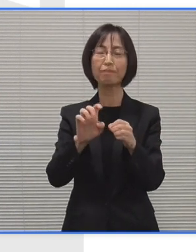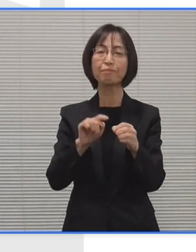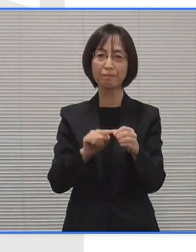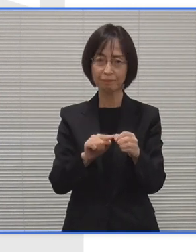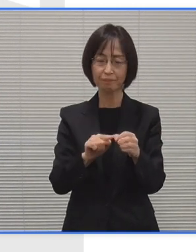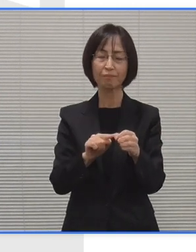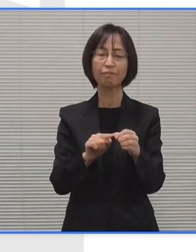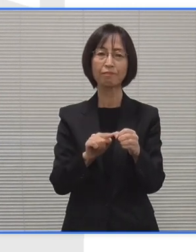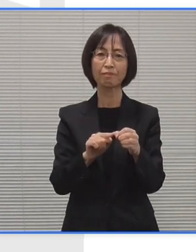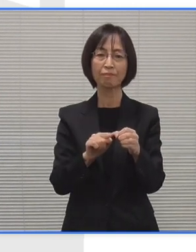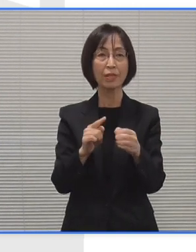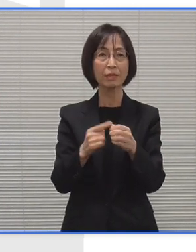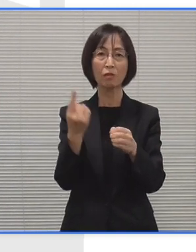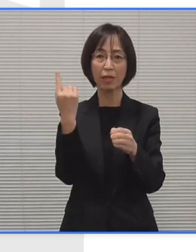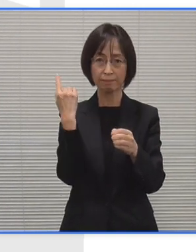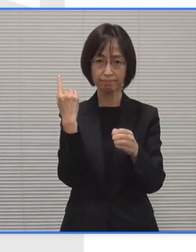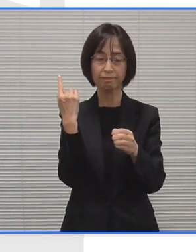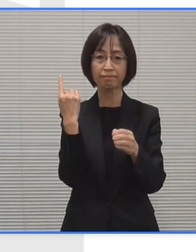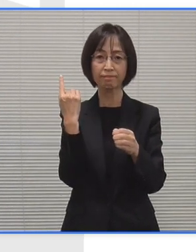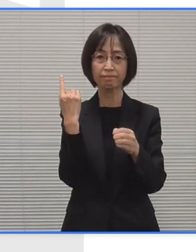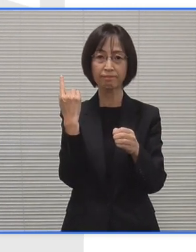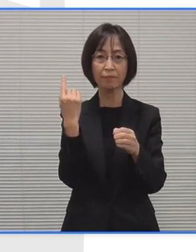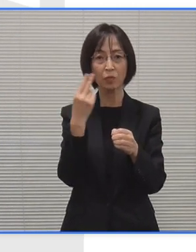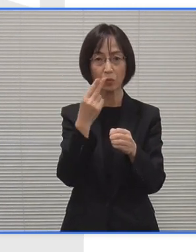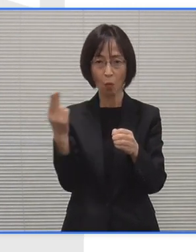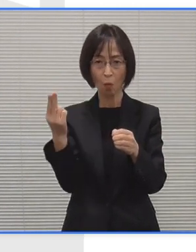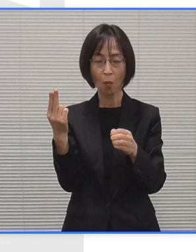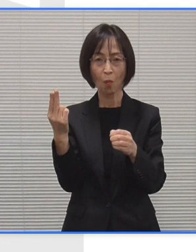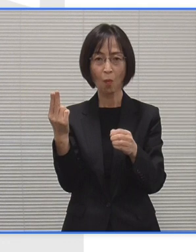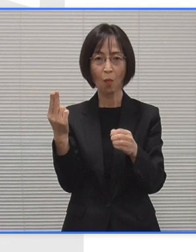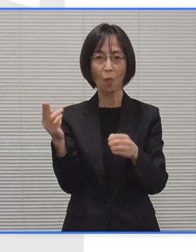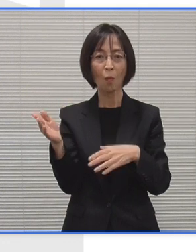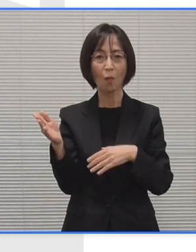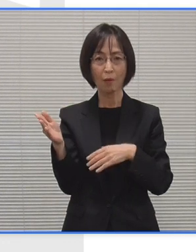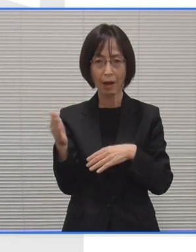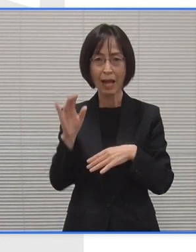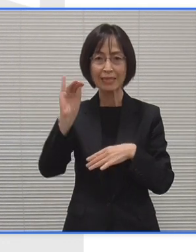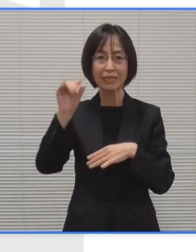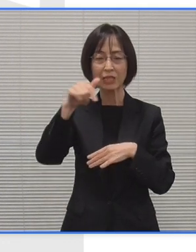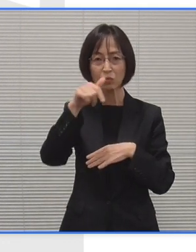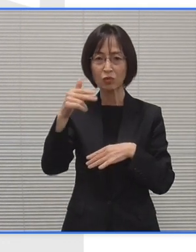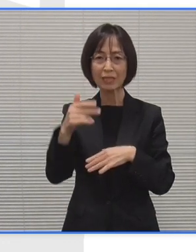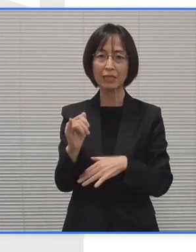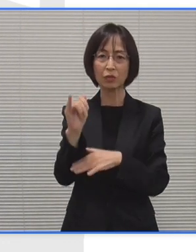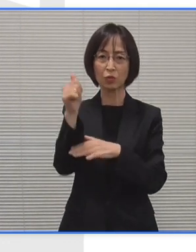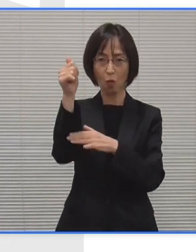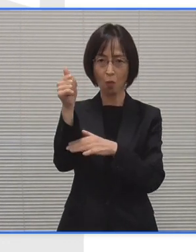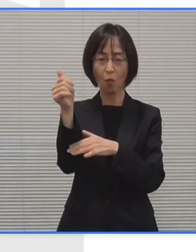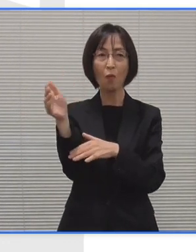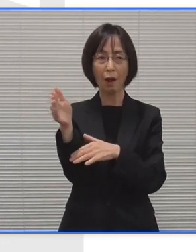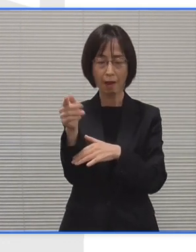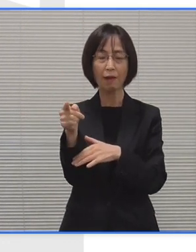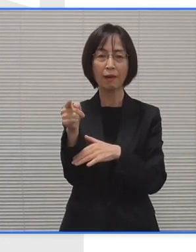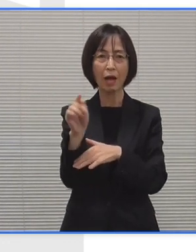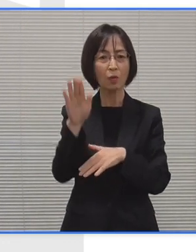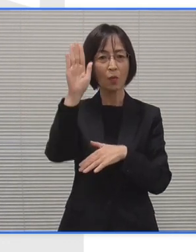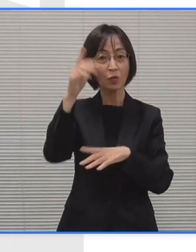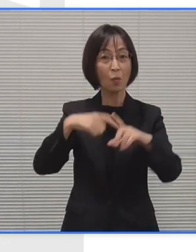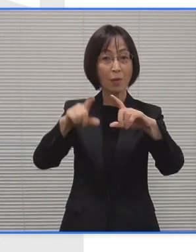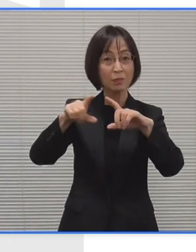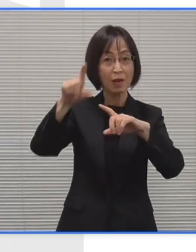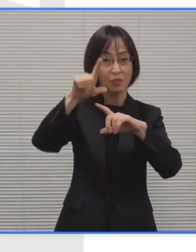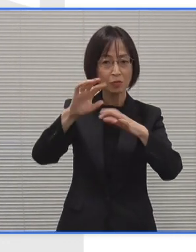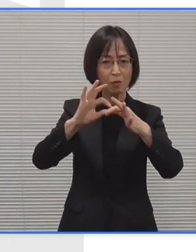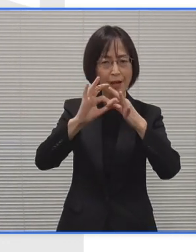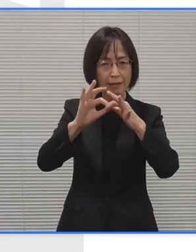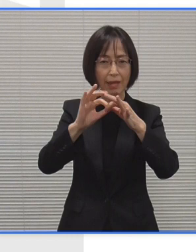。昨年度より秩父市長からも、これは今後のますますの